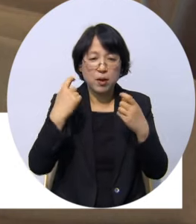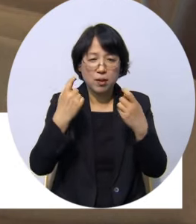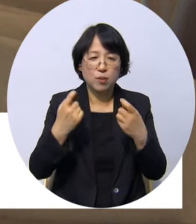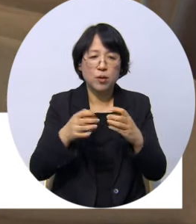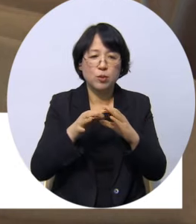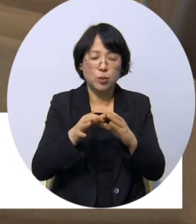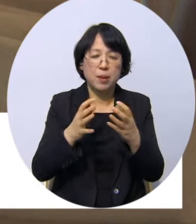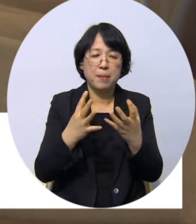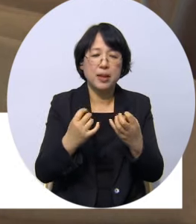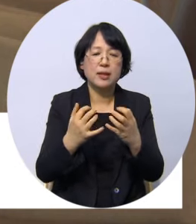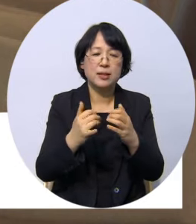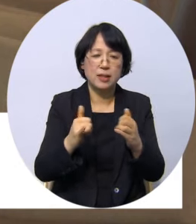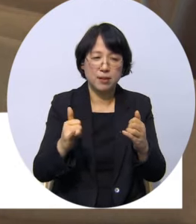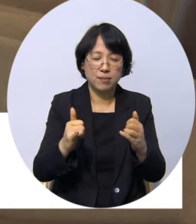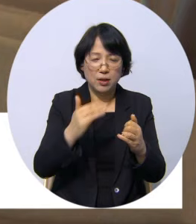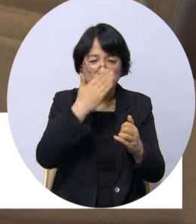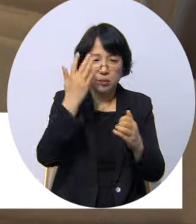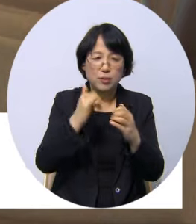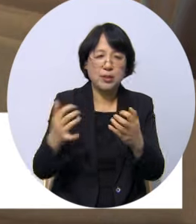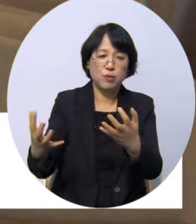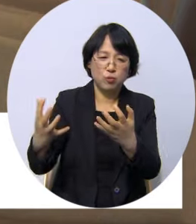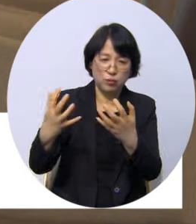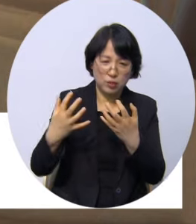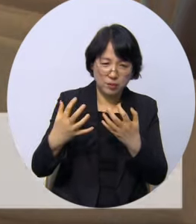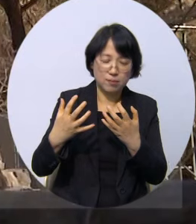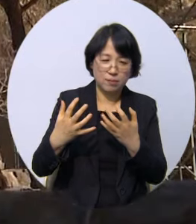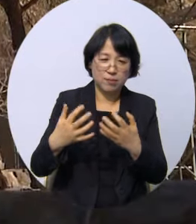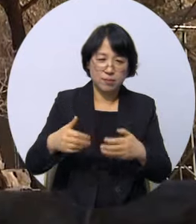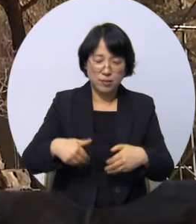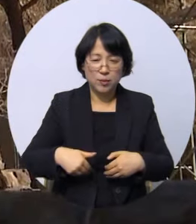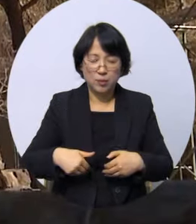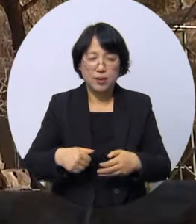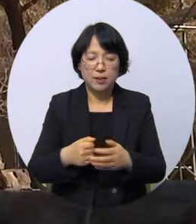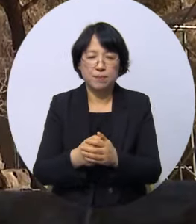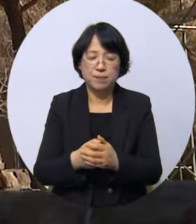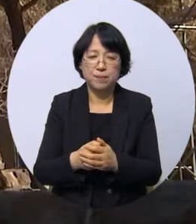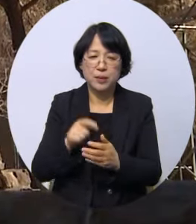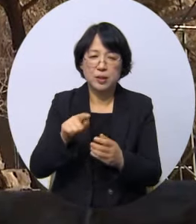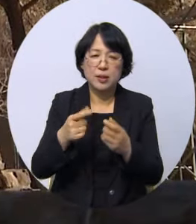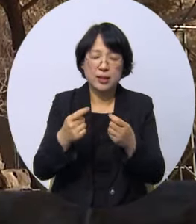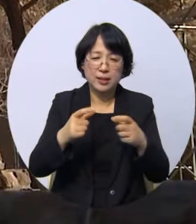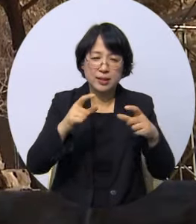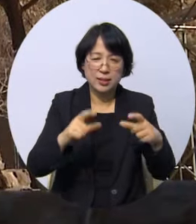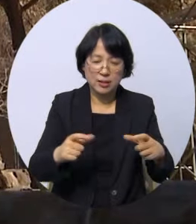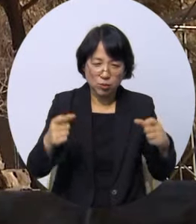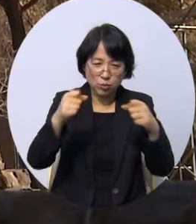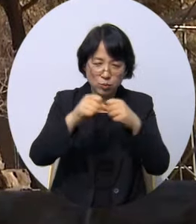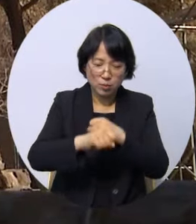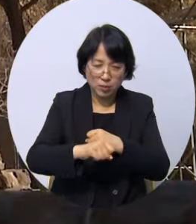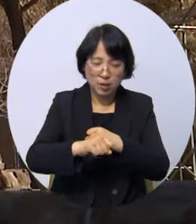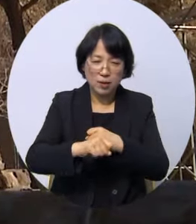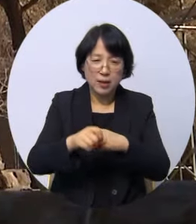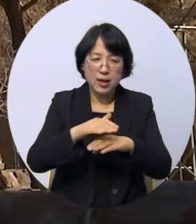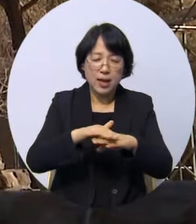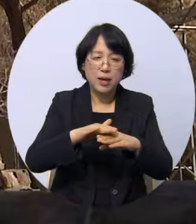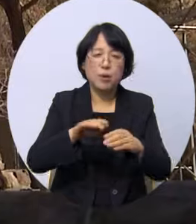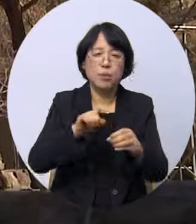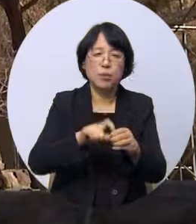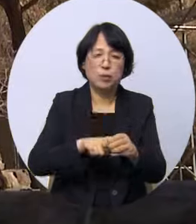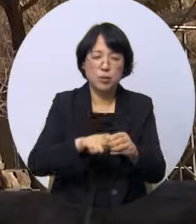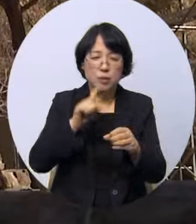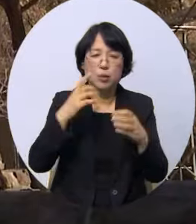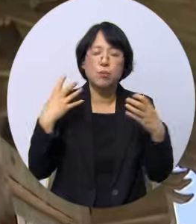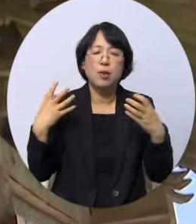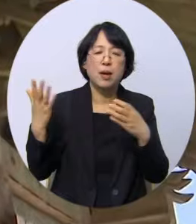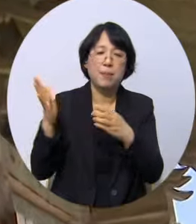인구 유익과 지역 경제 활성화가 절박한 상황입니다 강화군은이 같은 지역 소멸 외계를 극복하기 위해 올해 정부가